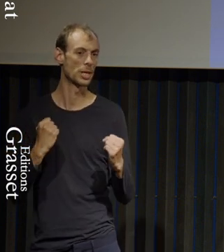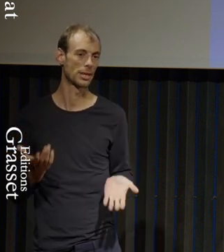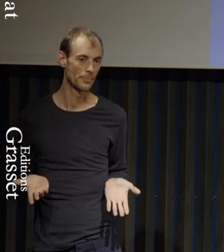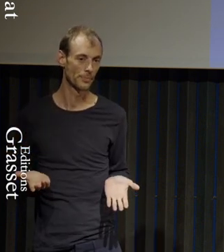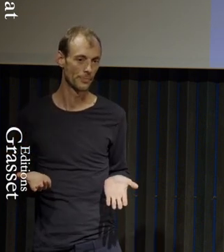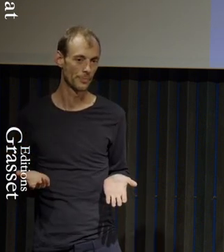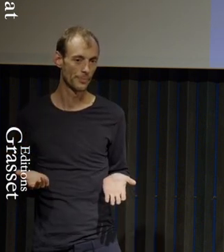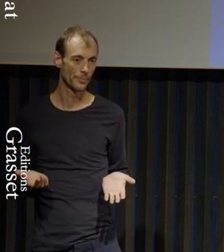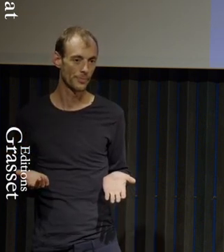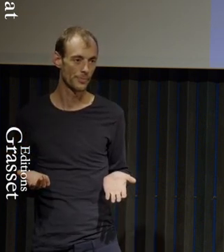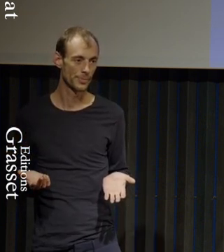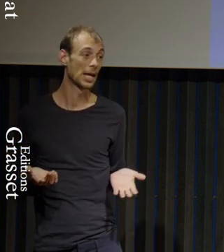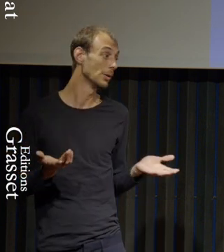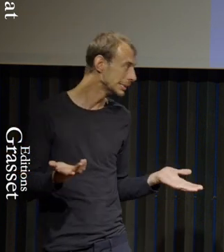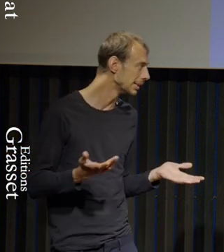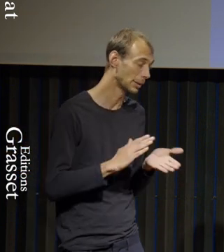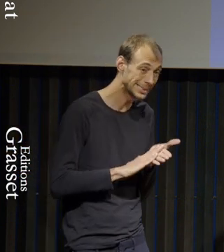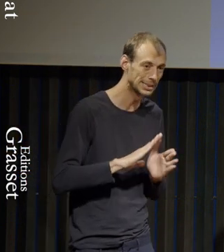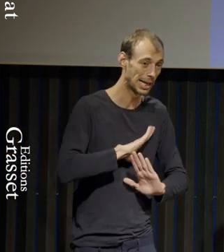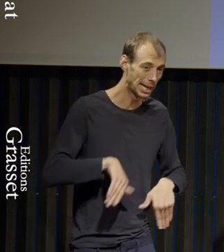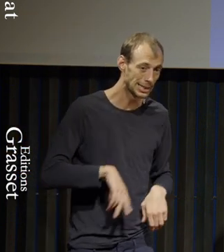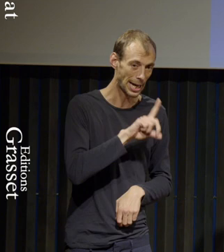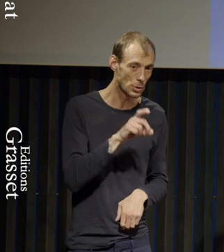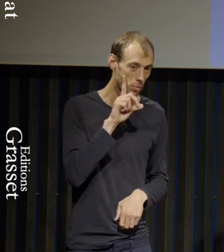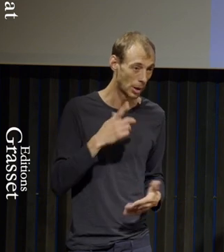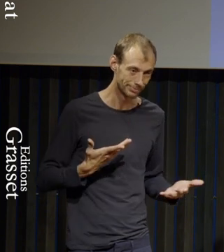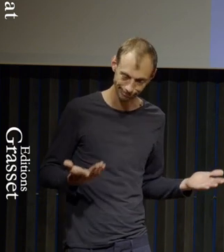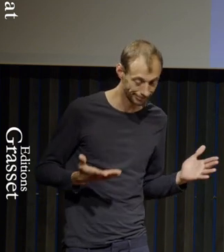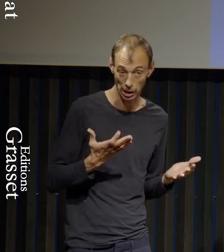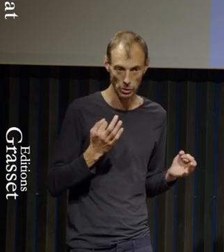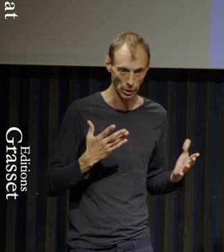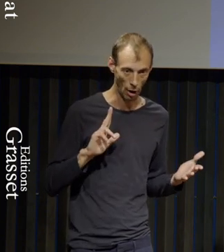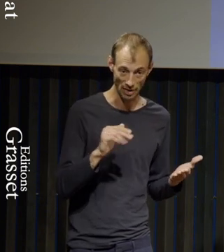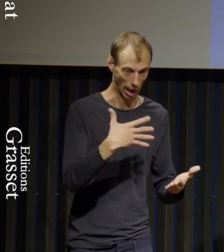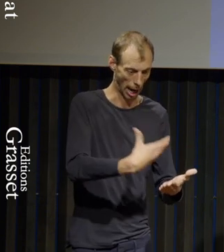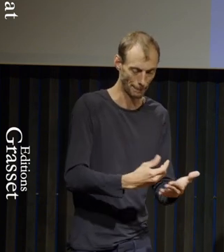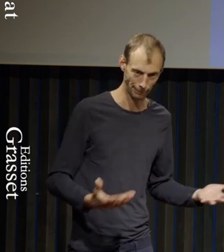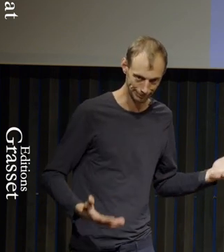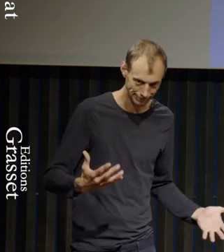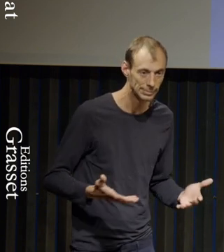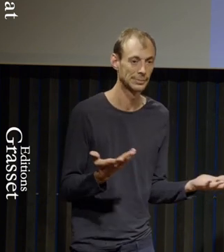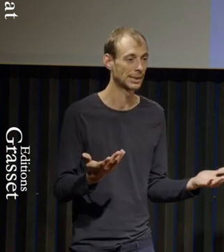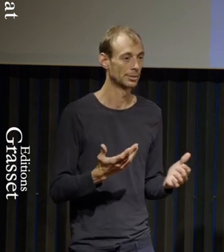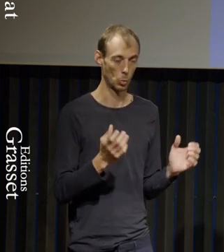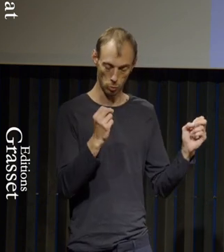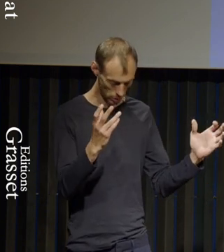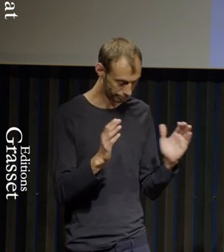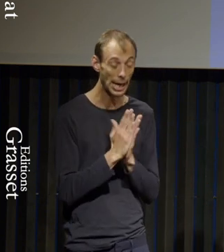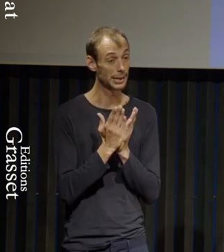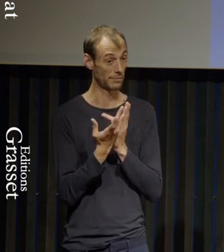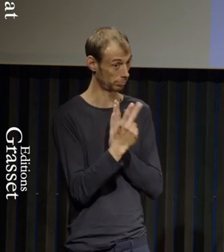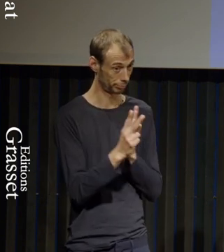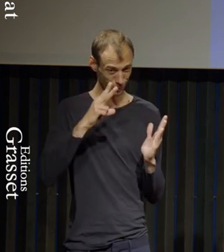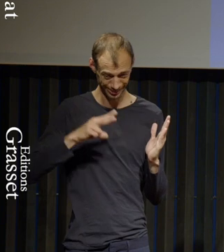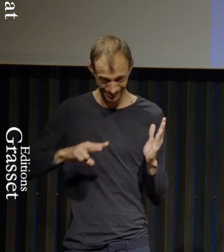malheureusement, parce qu'on n'a pas beaucoup de temps et il y aurait beaucoup à dire sur votre livre. Mais quand on lit votre livre avec toutes les explications que vous venez de donner, que vous